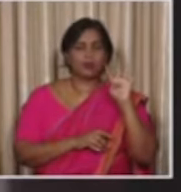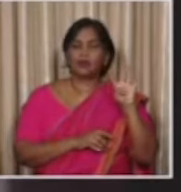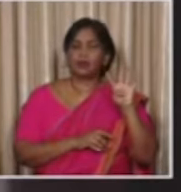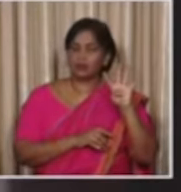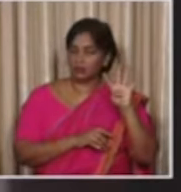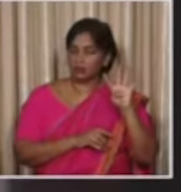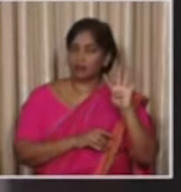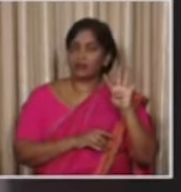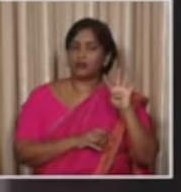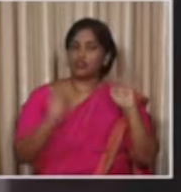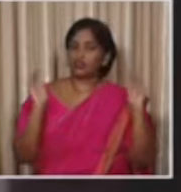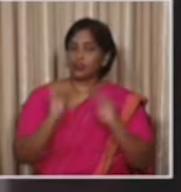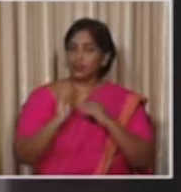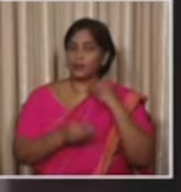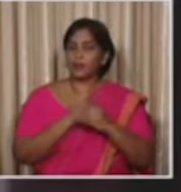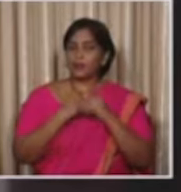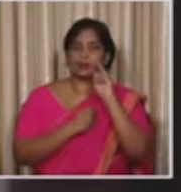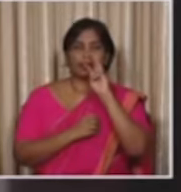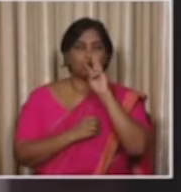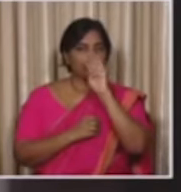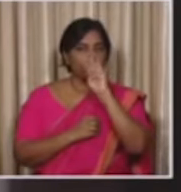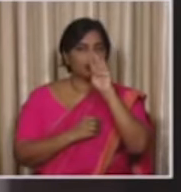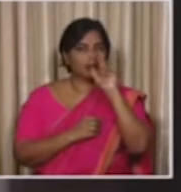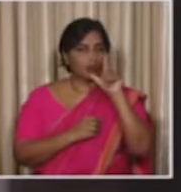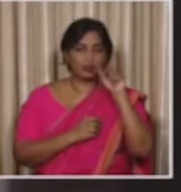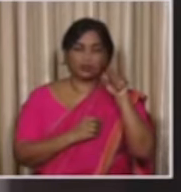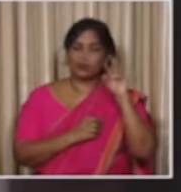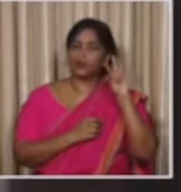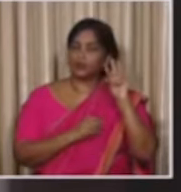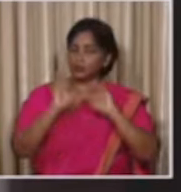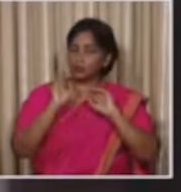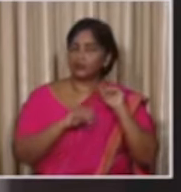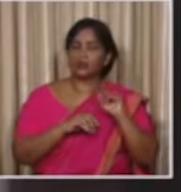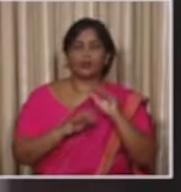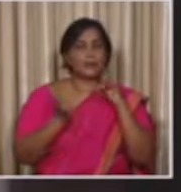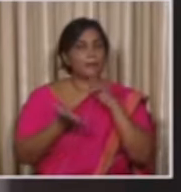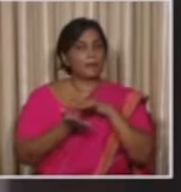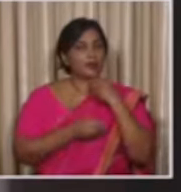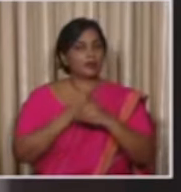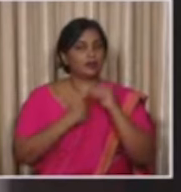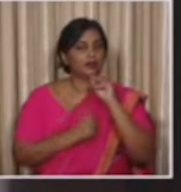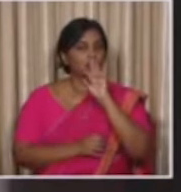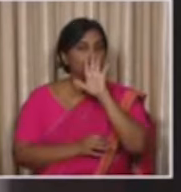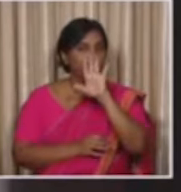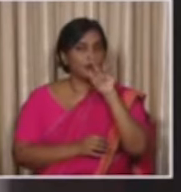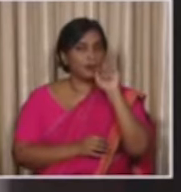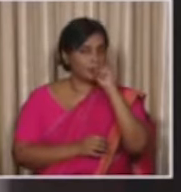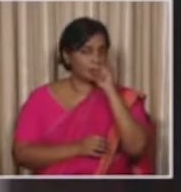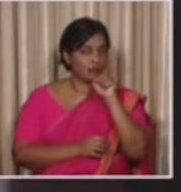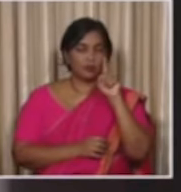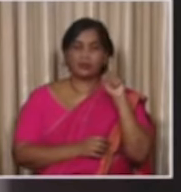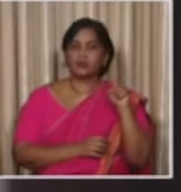39.4%, කුඩා පරිමාණ ව්‍යාපාර 47.3%, මධ්‍ය පරිමාණ ව්‍යාපාර